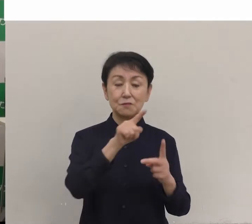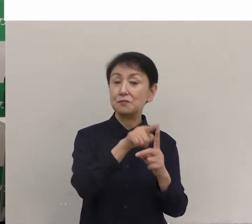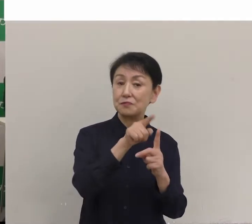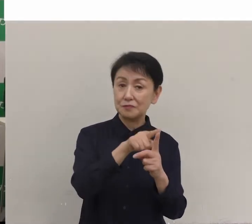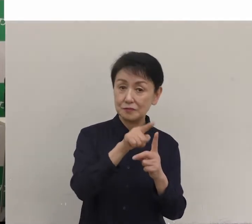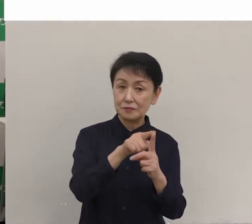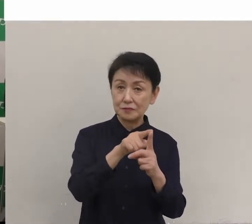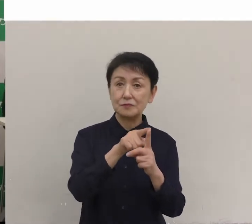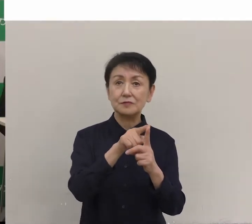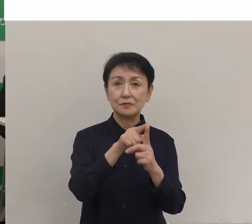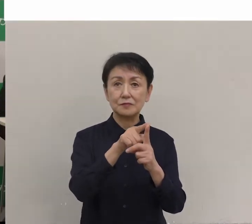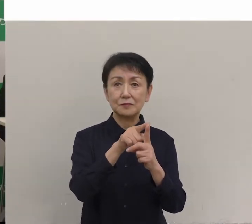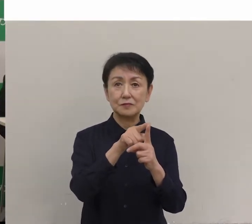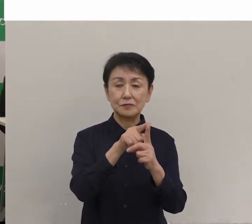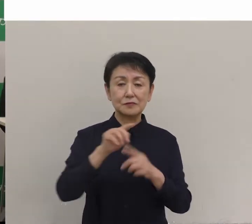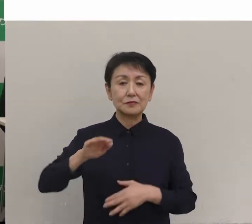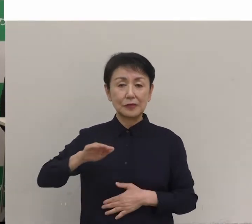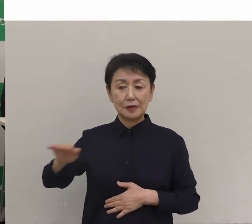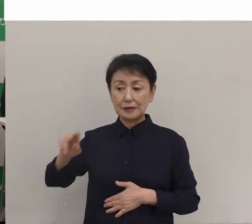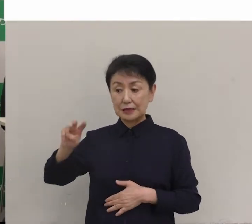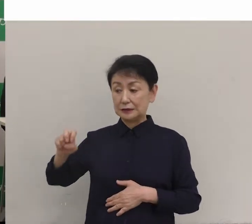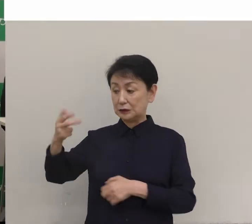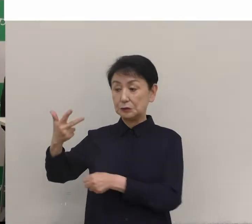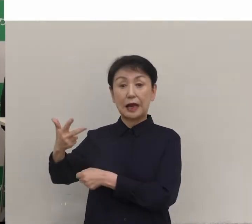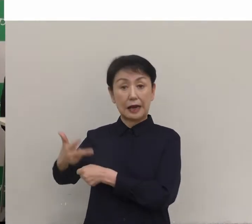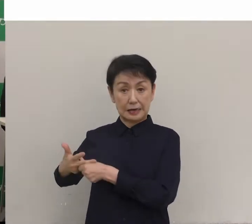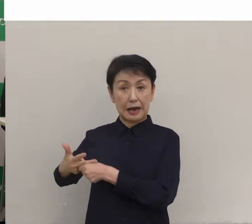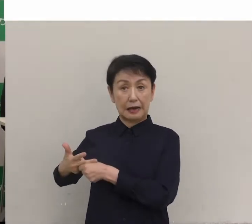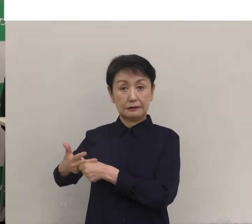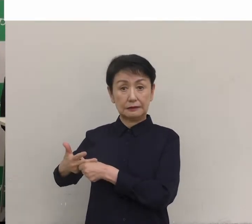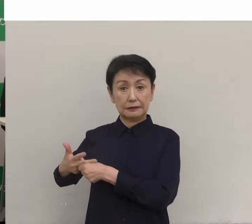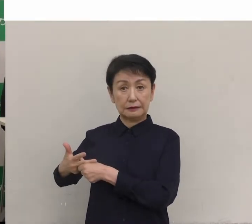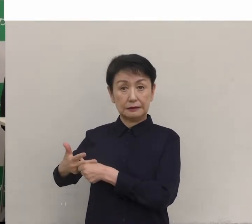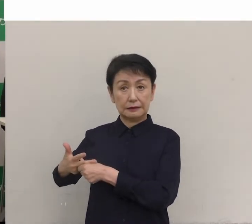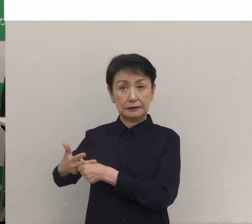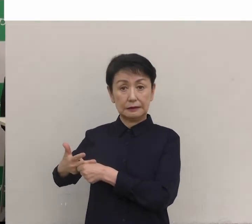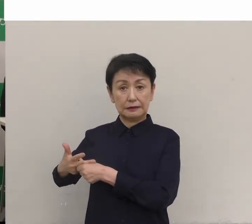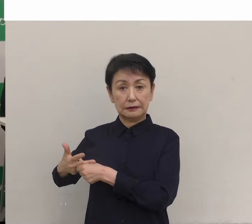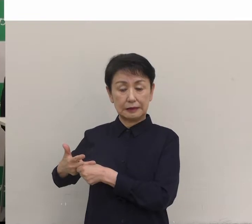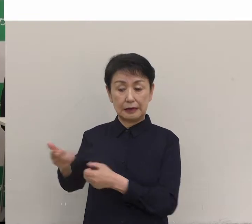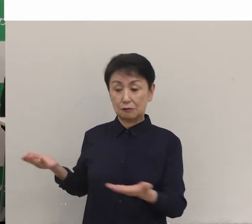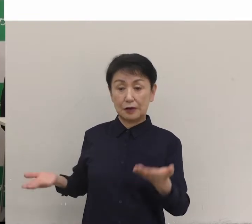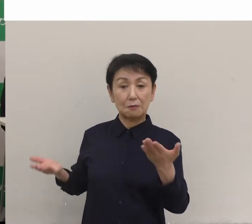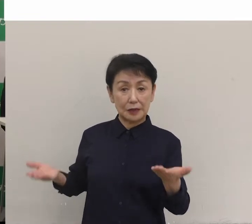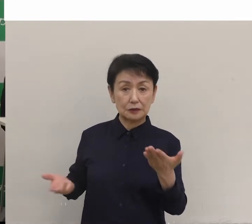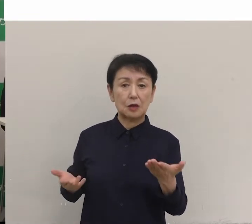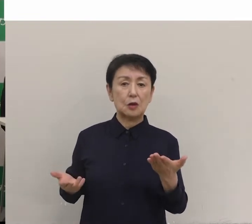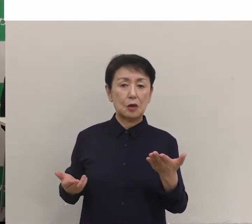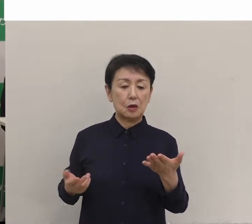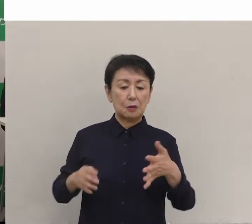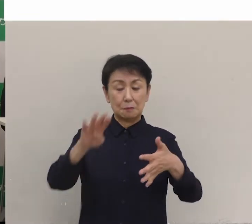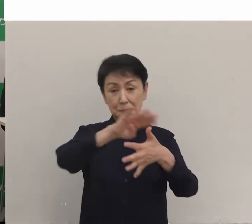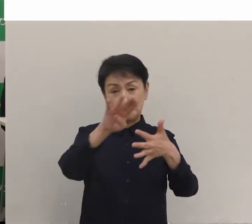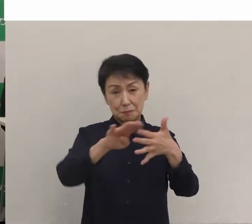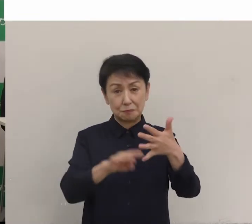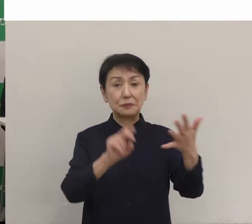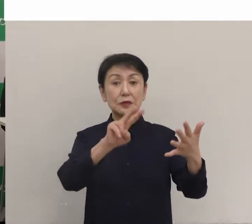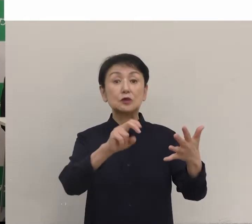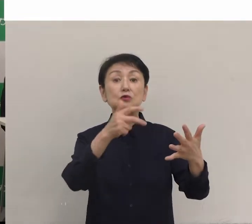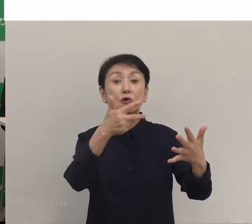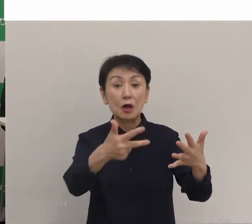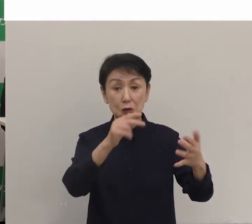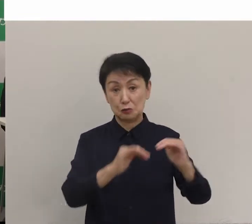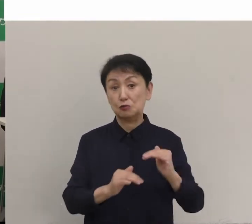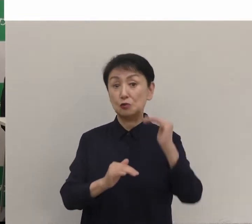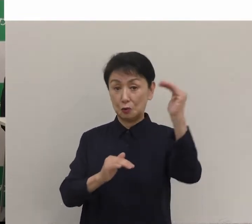調査開始の平成27年度から27項目が上昇、前年度